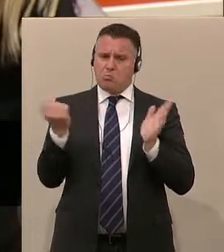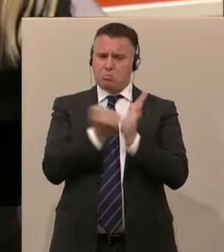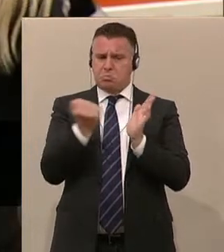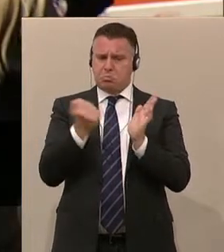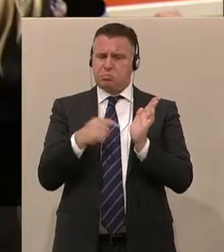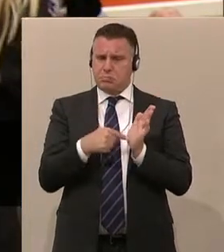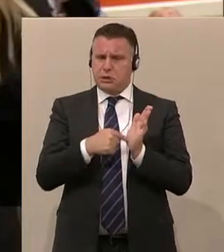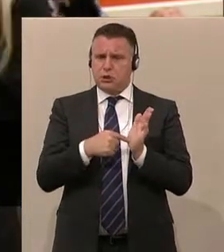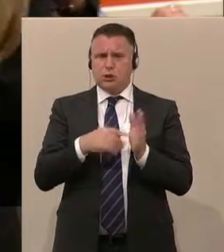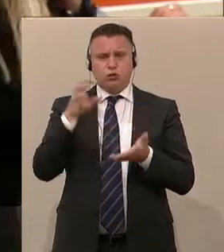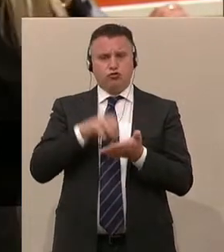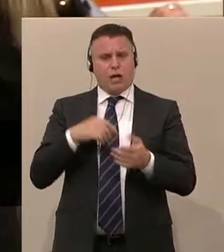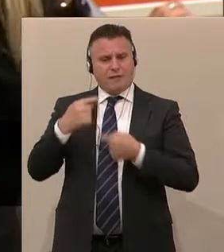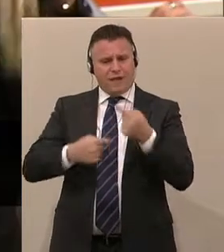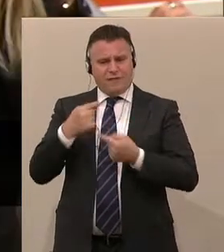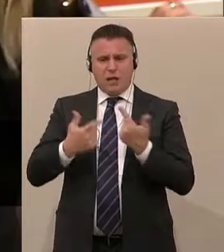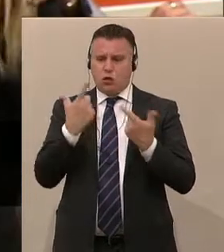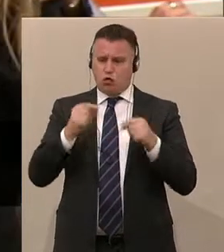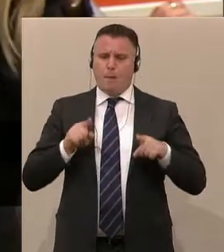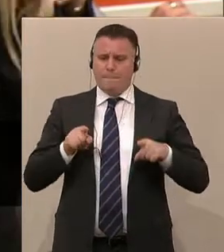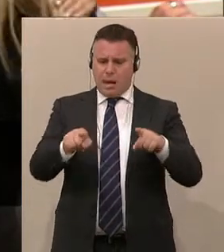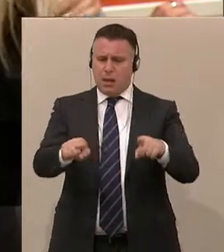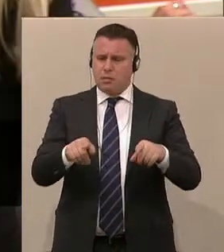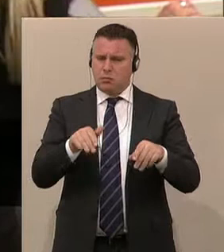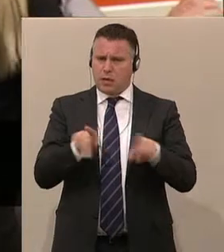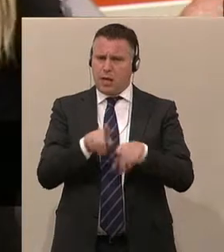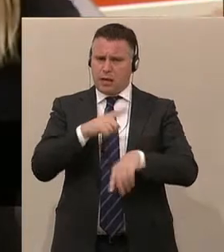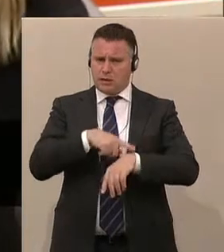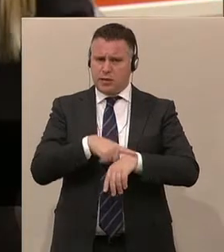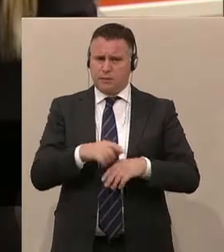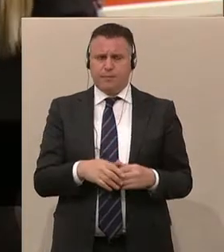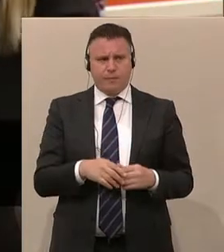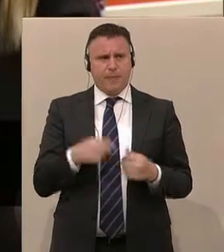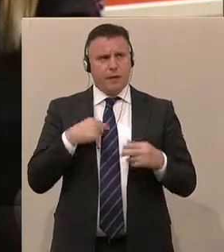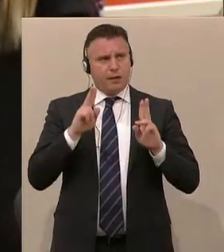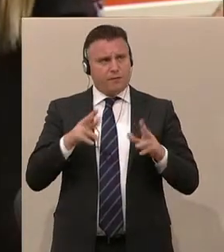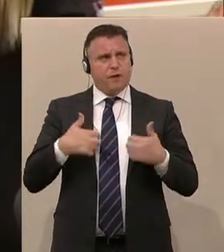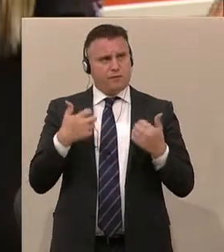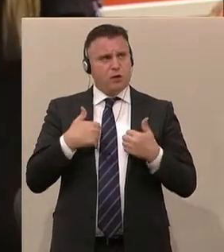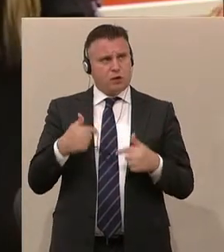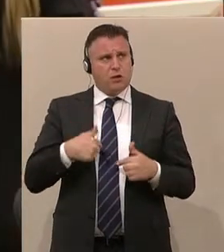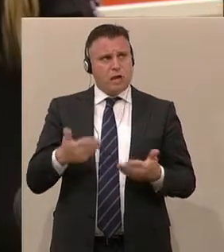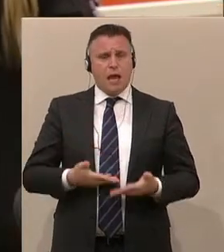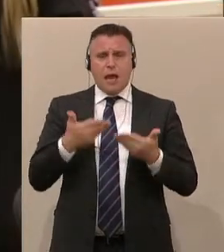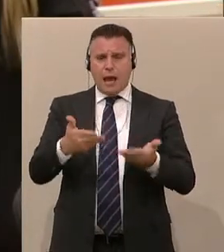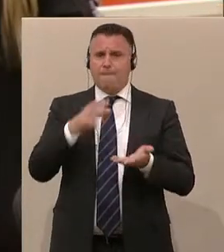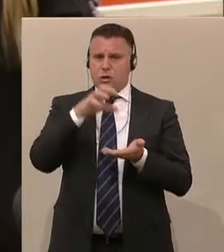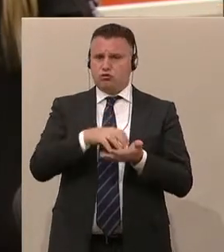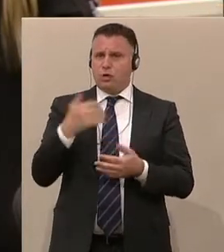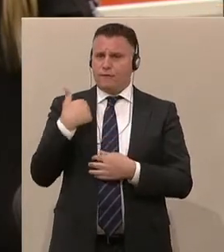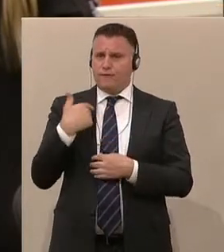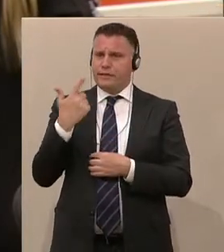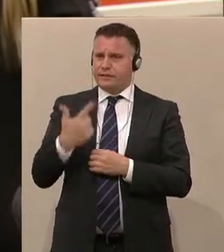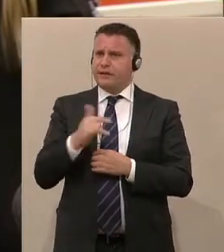Weltkulturerbe und die Stadtentwicklung gemeinsam unter einen Hut zu bringen. Ich habe mich persönlich sehr gefreut, als meine Heimatstadt vor circa 20